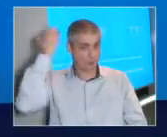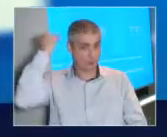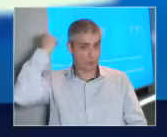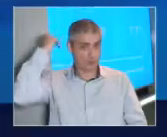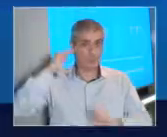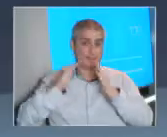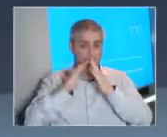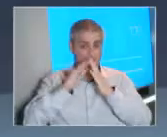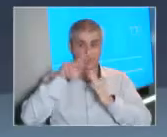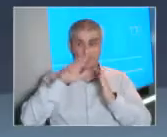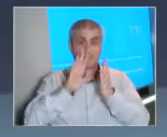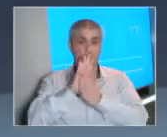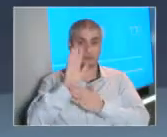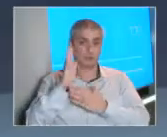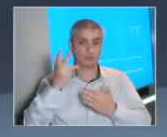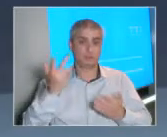הדיור